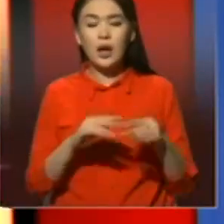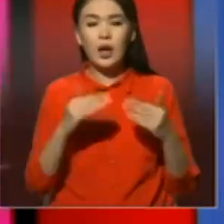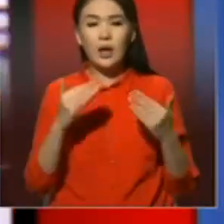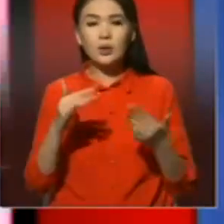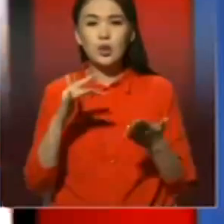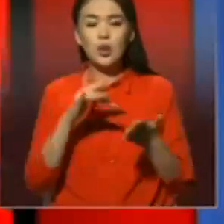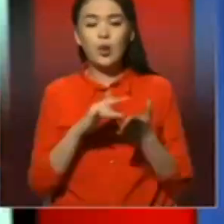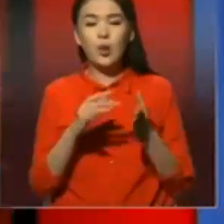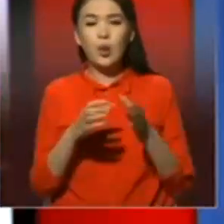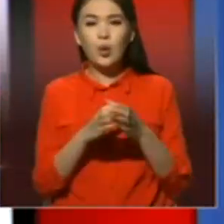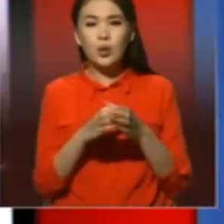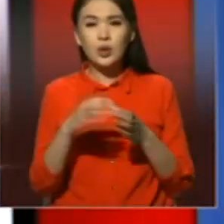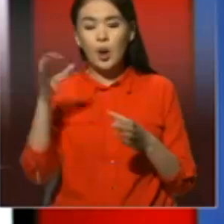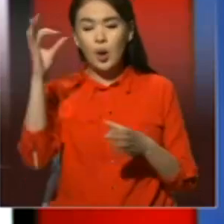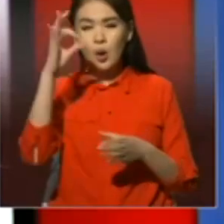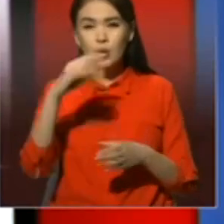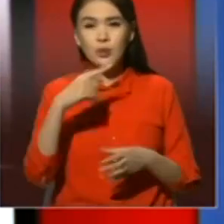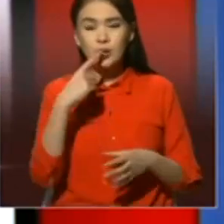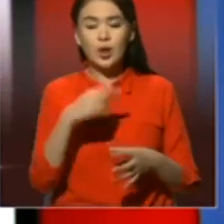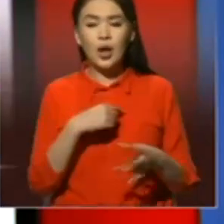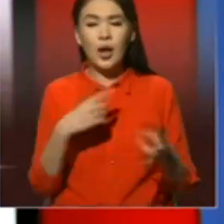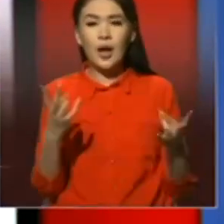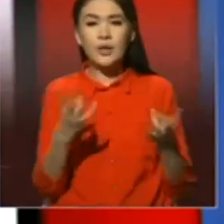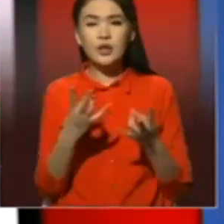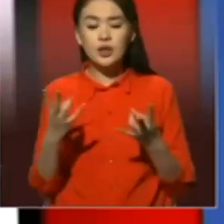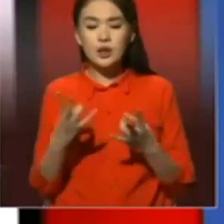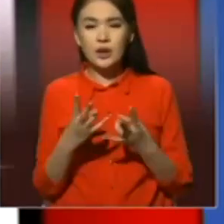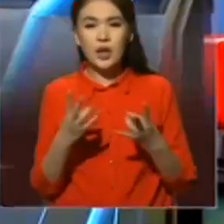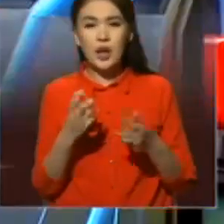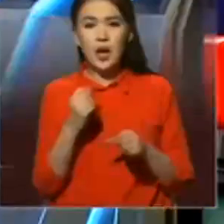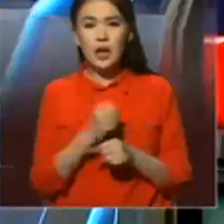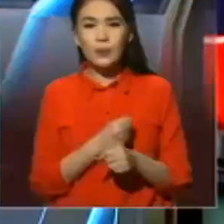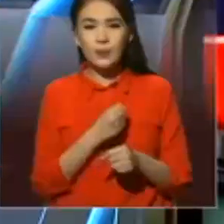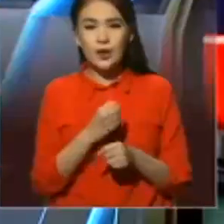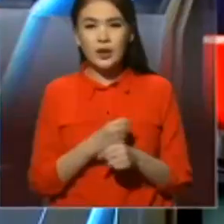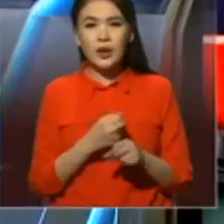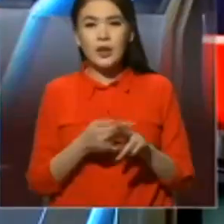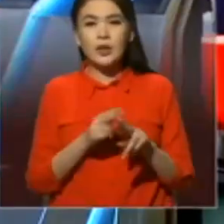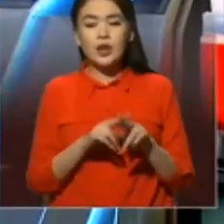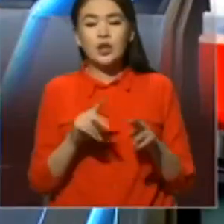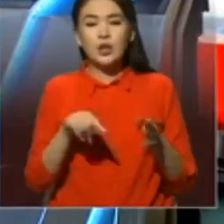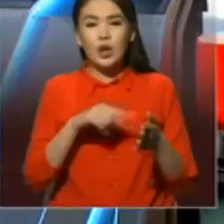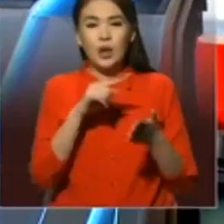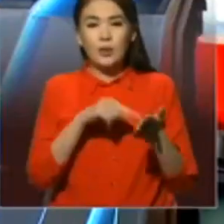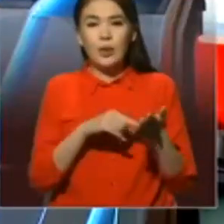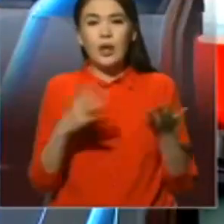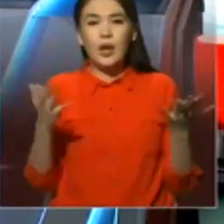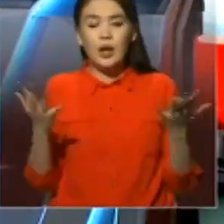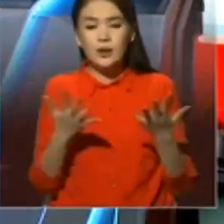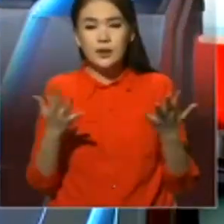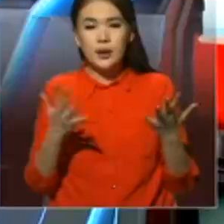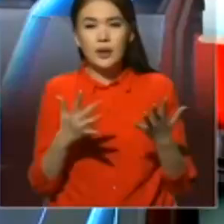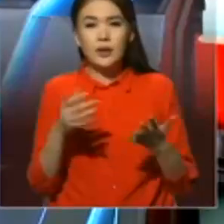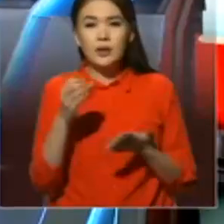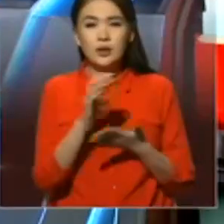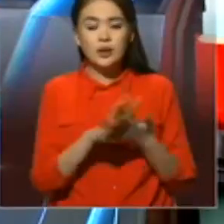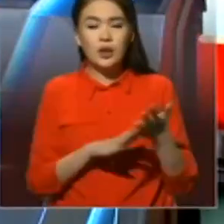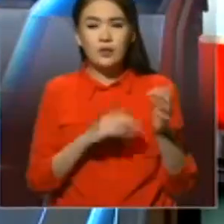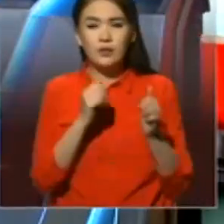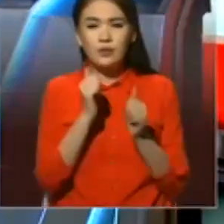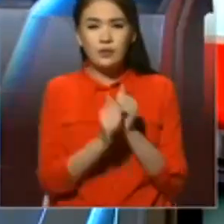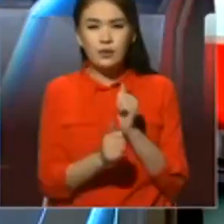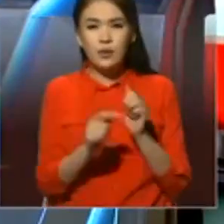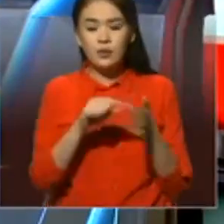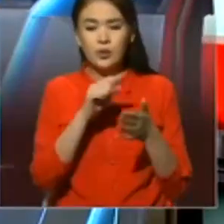ортаға байланысты. Орта негізі қажеттілікті қалыптастырады. Мынандай сұрақ бар. Қандай әдістеме, әдетте жиі қойылатын сұрақ, қазақ